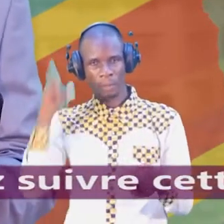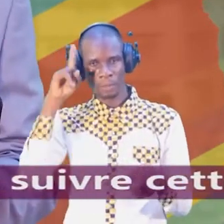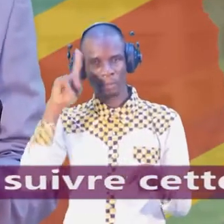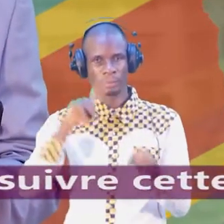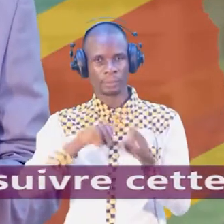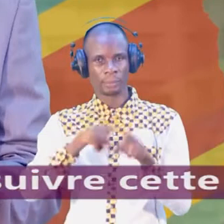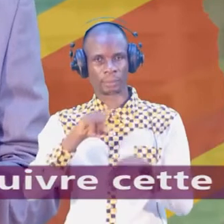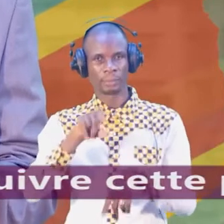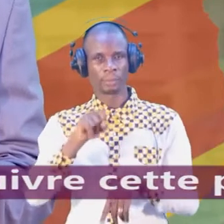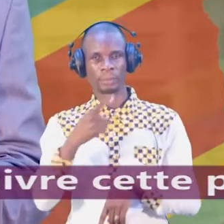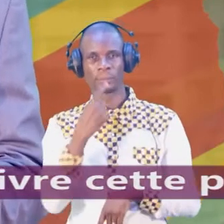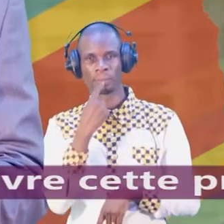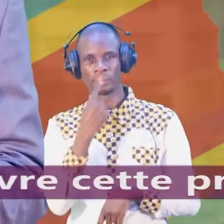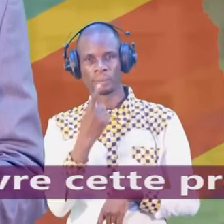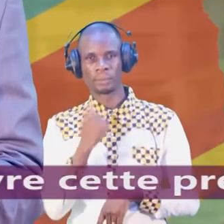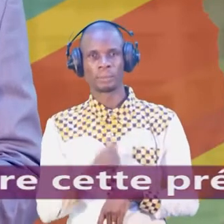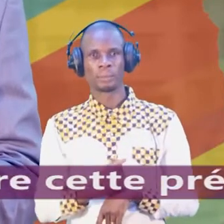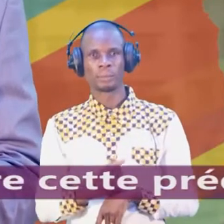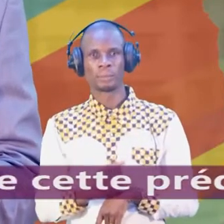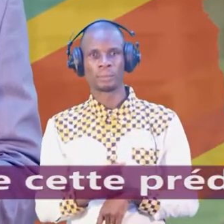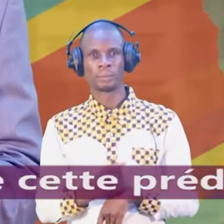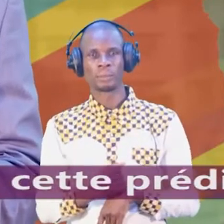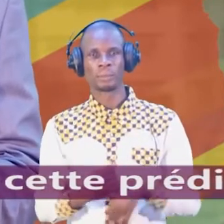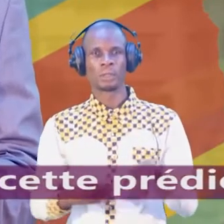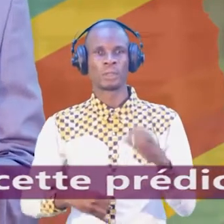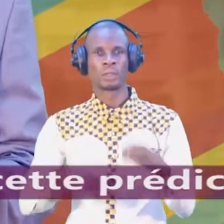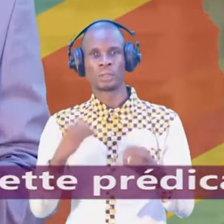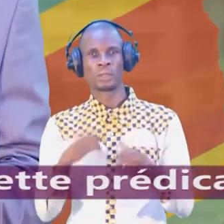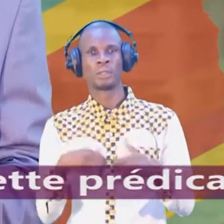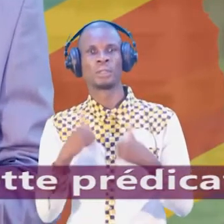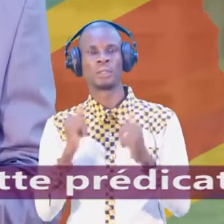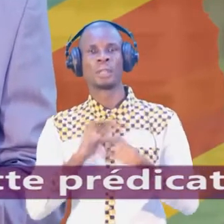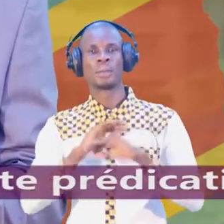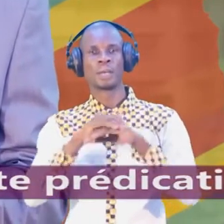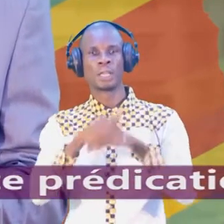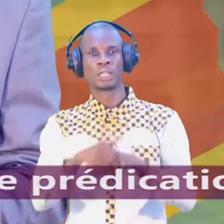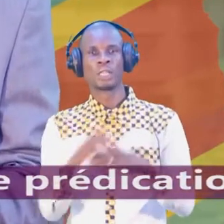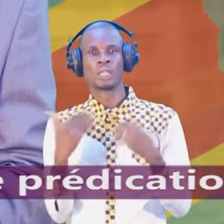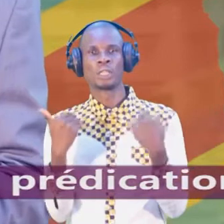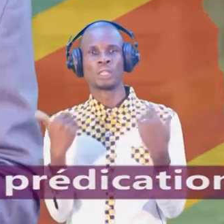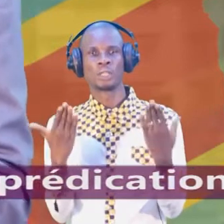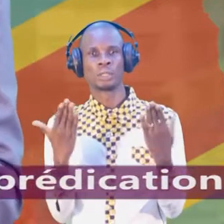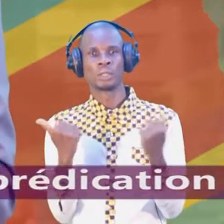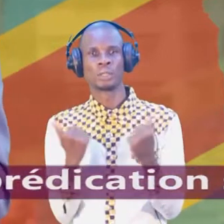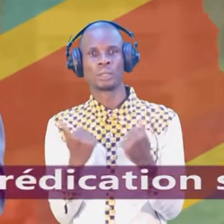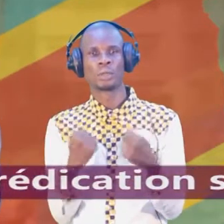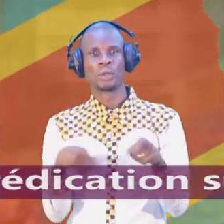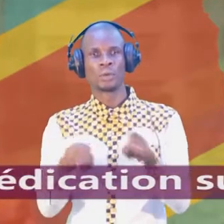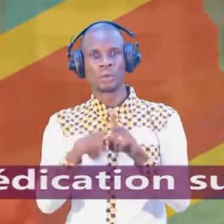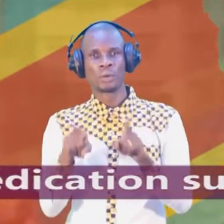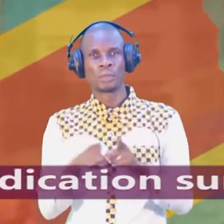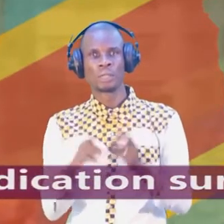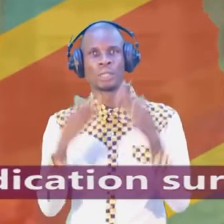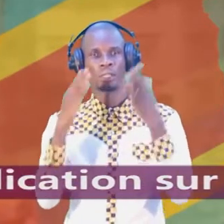yango lelo tozali na ndeko mobali ezali kotuna motuna alobi ce qui le biko est allé en Zambie à lui